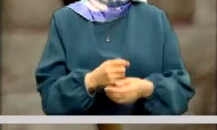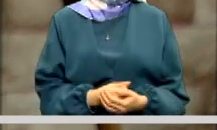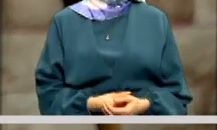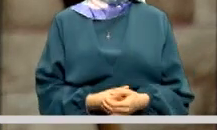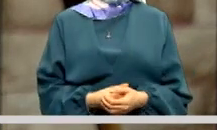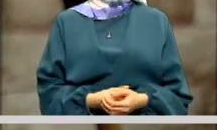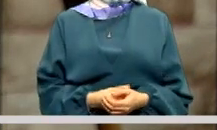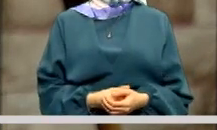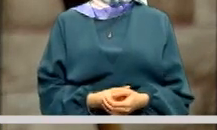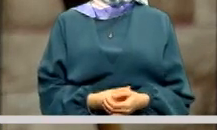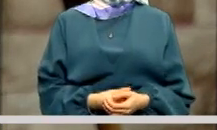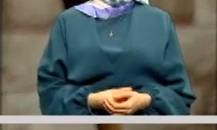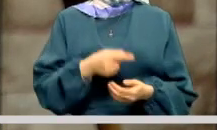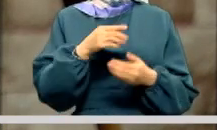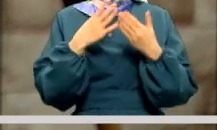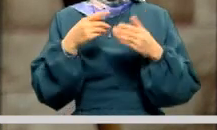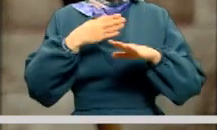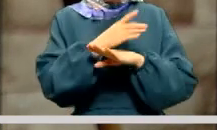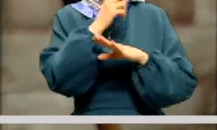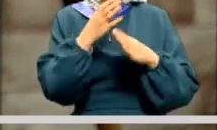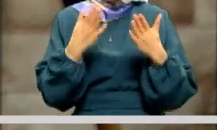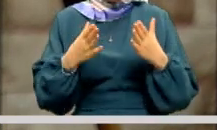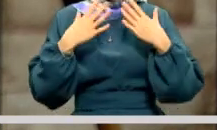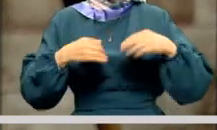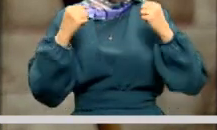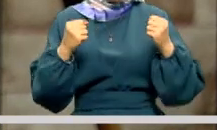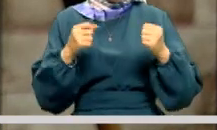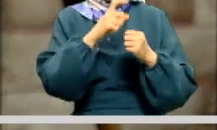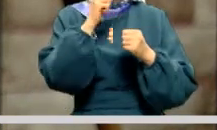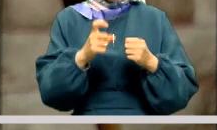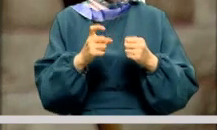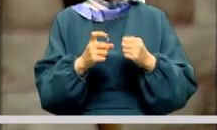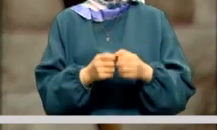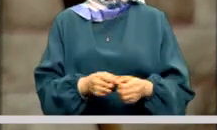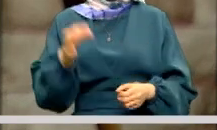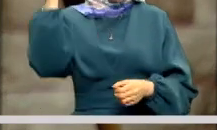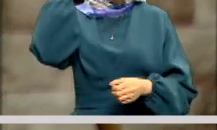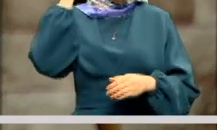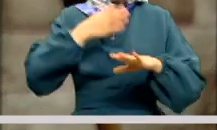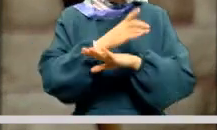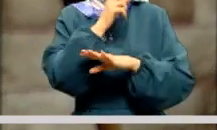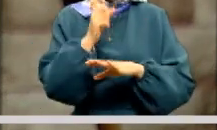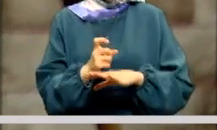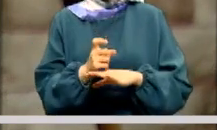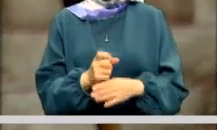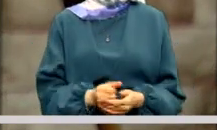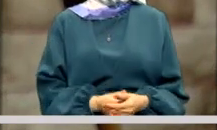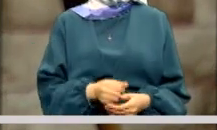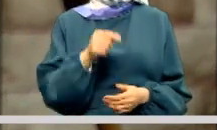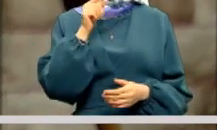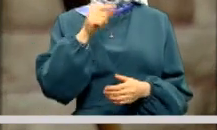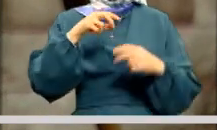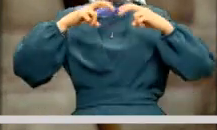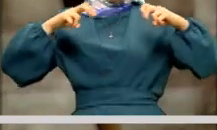kaynağı nedir ne kadar sağlıklı ne kadar sahip bilgi her yerde dini bilgilerle karşılaşıyoruz bunun